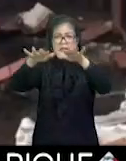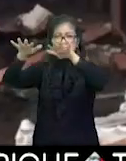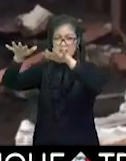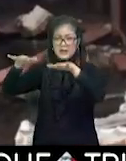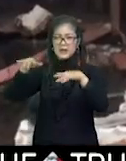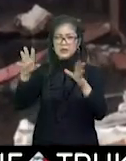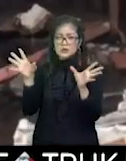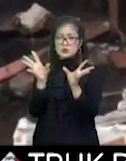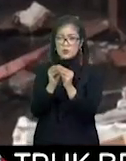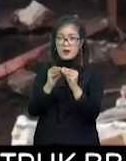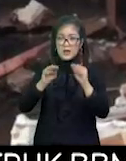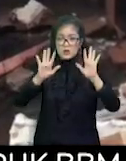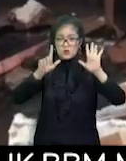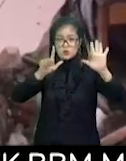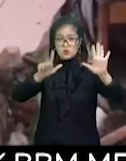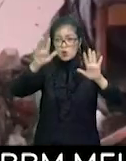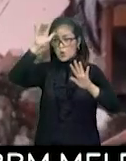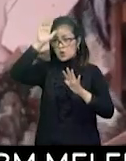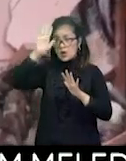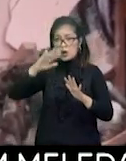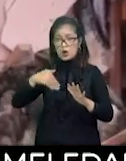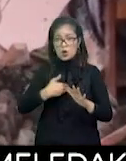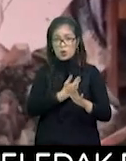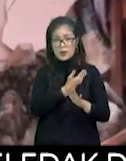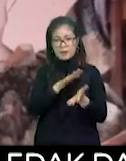ratusan rumah warga rusak tersapu banjir.